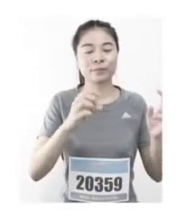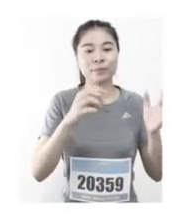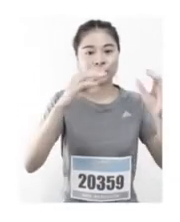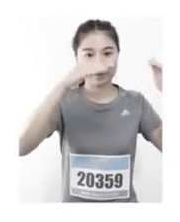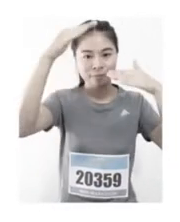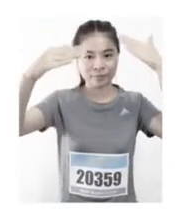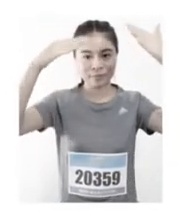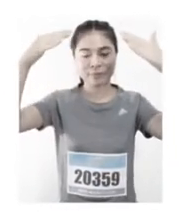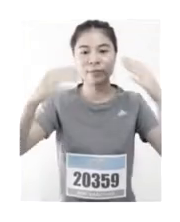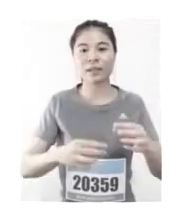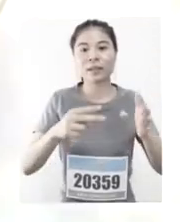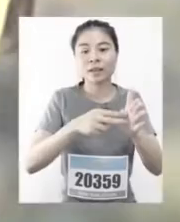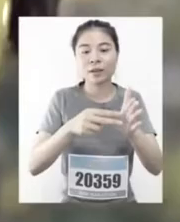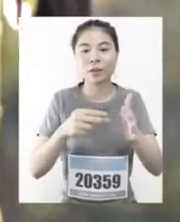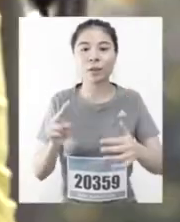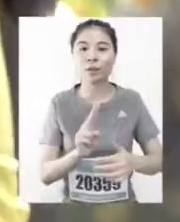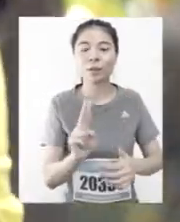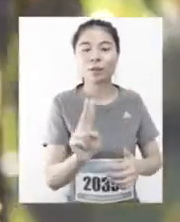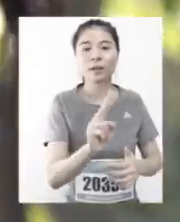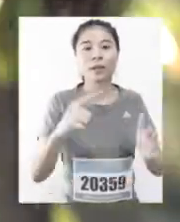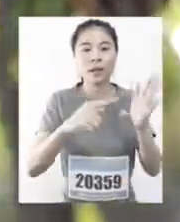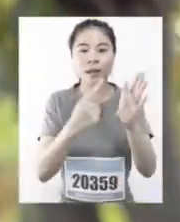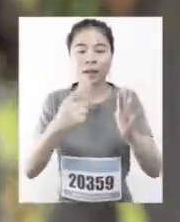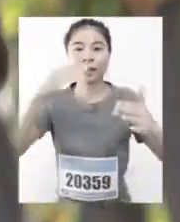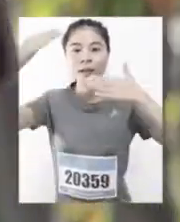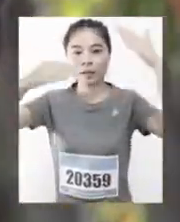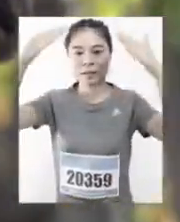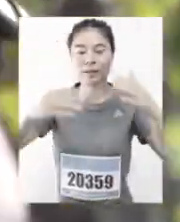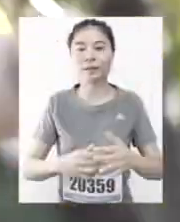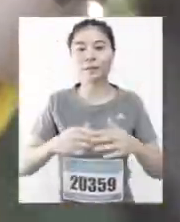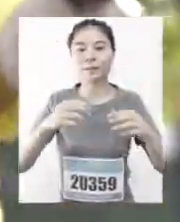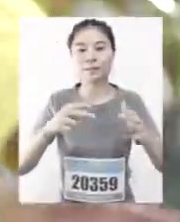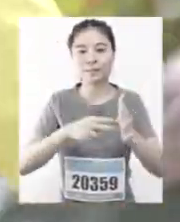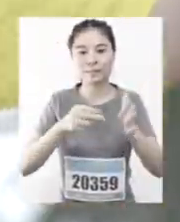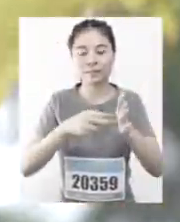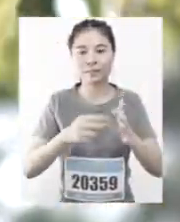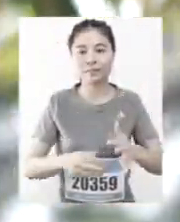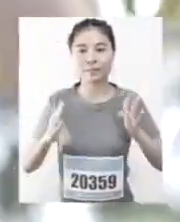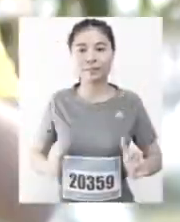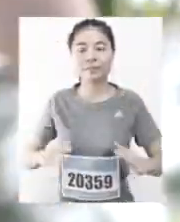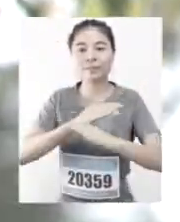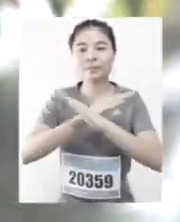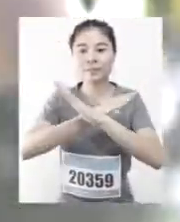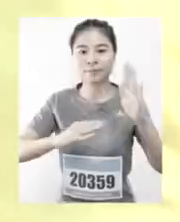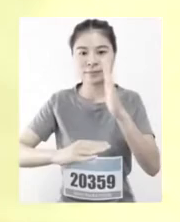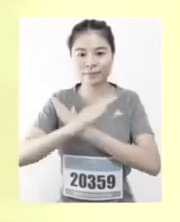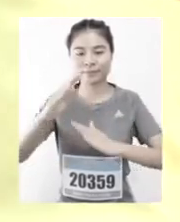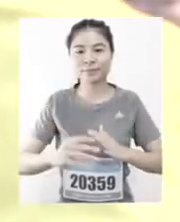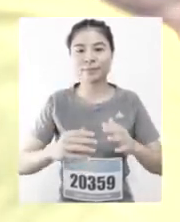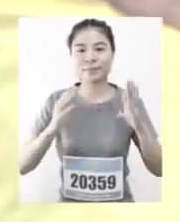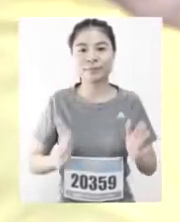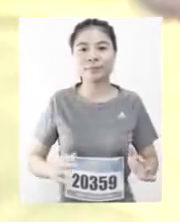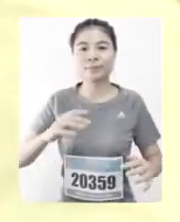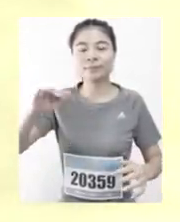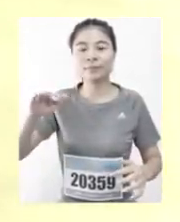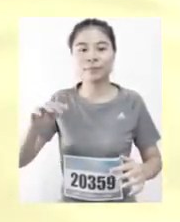Marathon ครั้งแรกของงานวิ่งที่จะให้คนพิการและไม่พิการวิ่งไปด้วยกันเราจะใส่เสื้